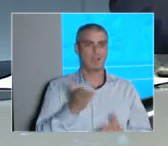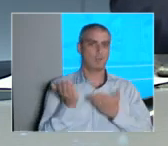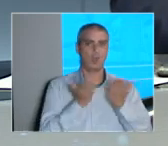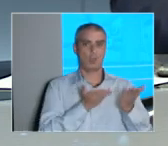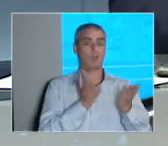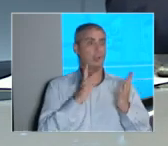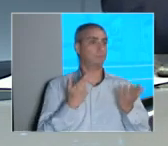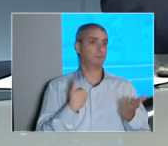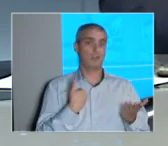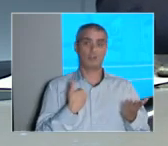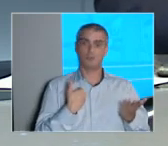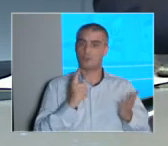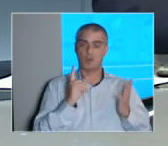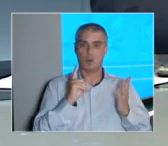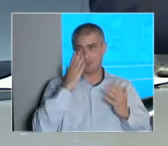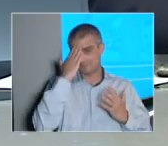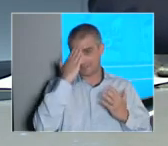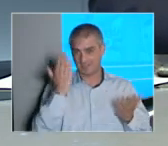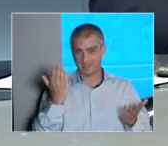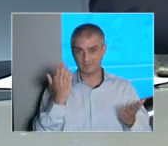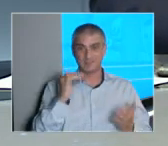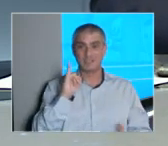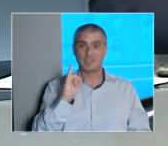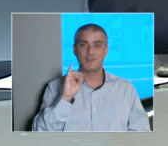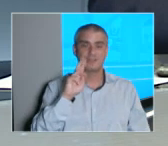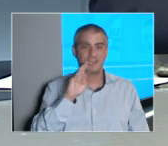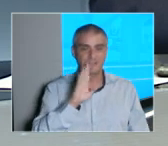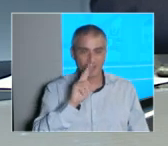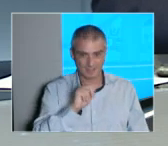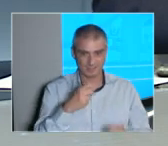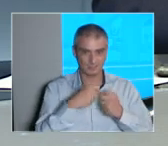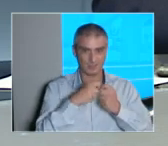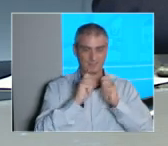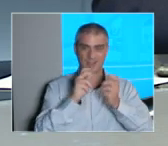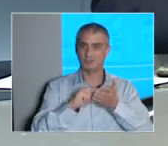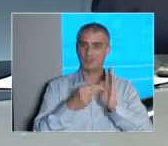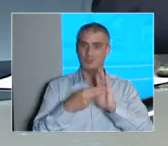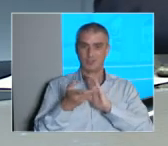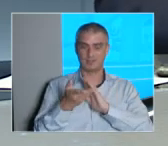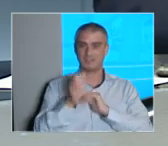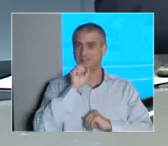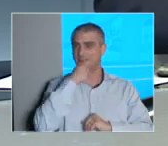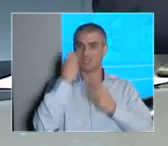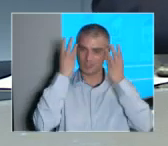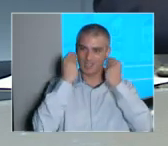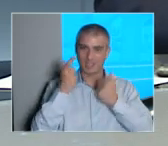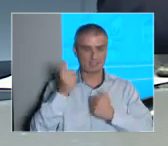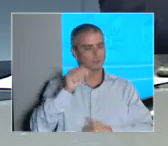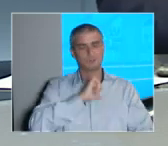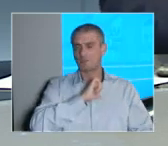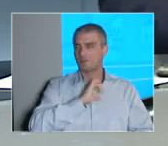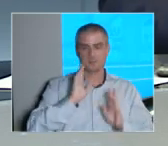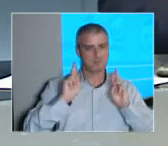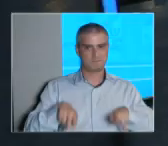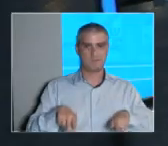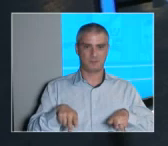אורח, גם כן, שאנחנו לא כל כך מכירים, יעקב ריבלין. שותפך להגשת התוכנית, היסטוריון החרדי, כן. איש מרתק